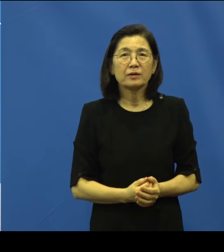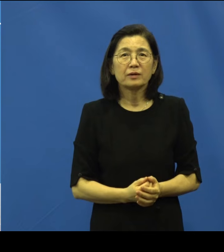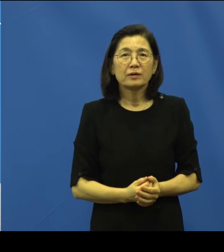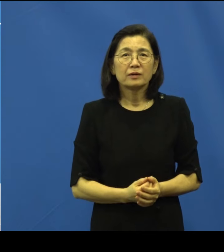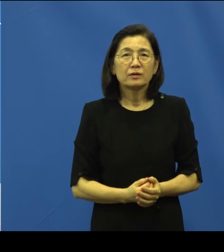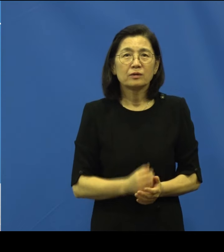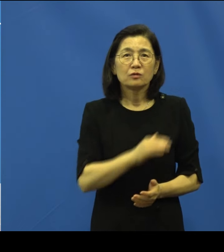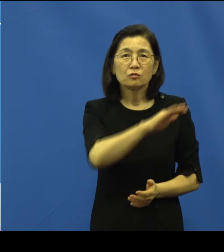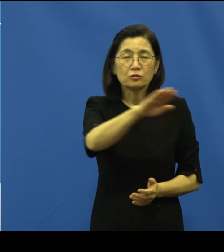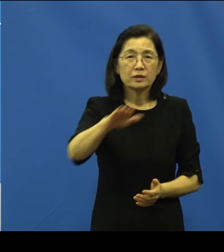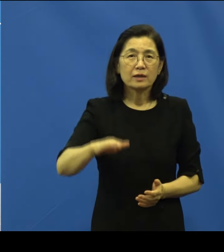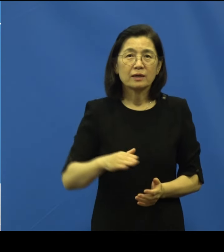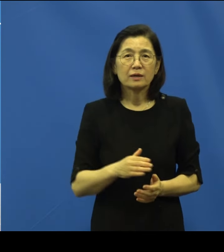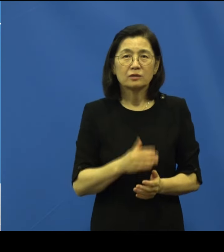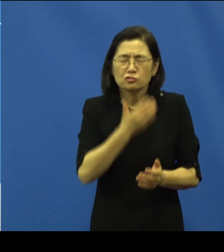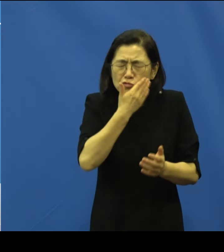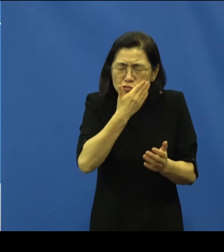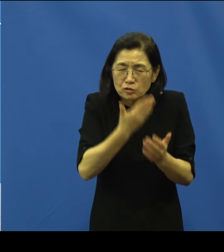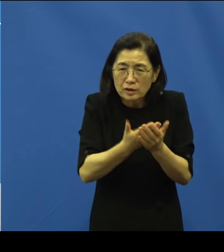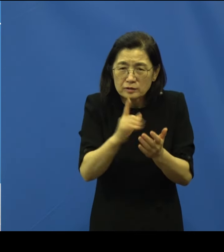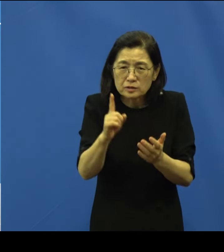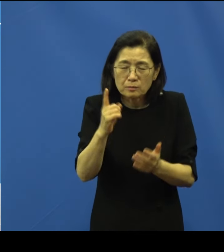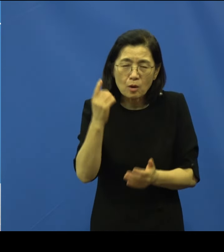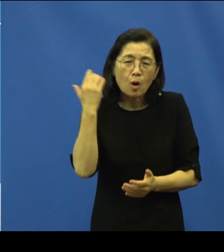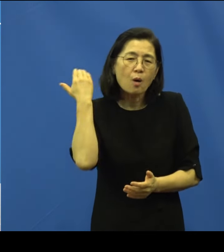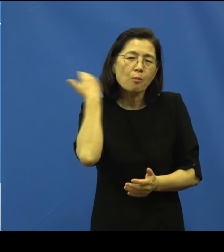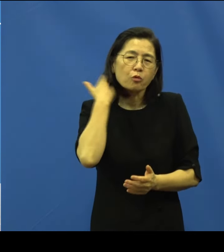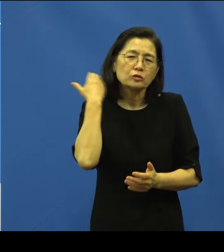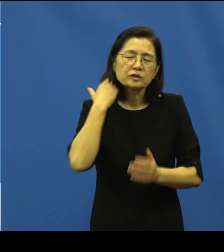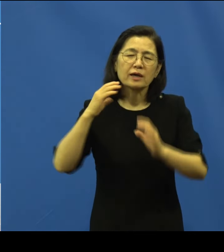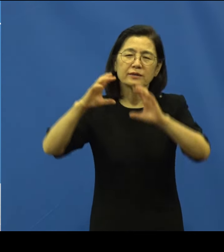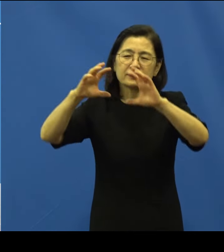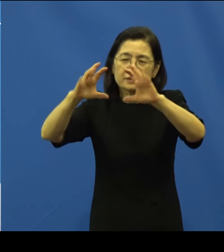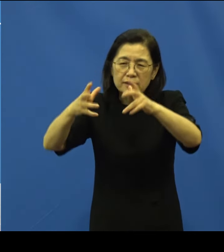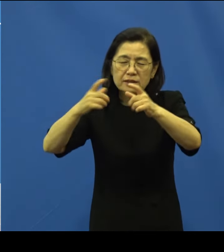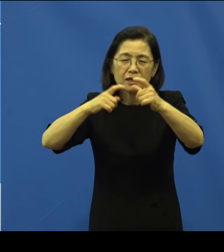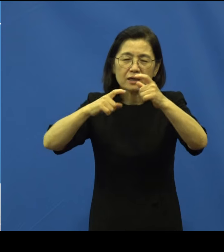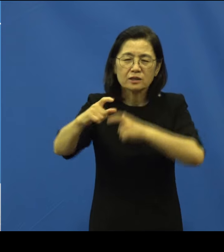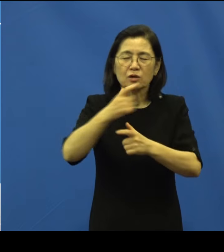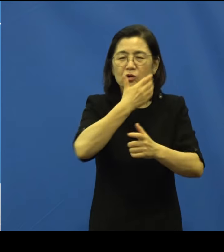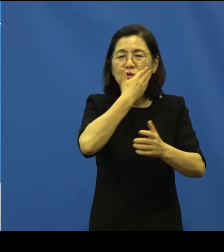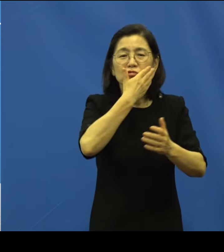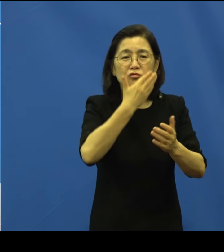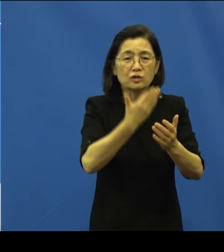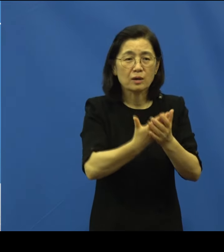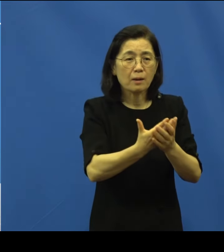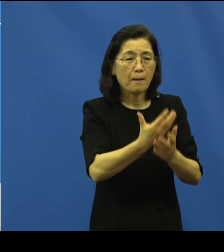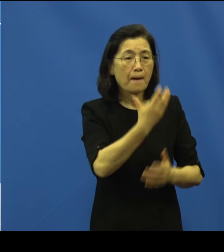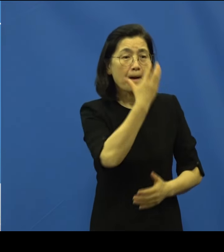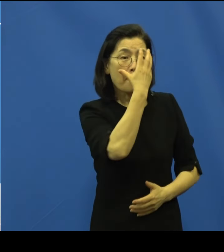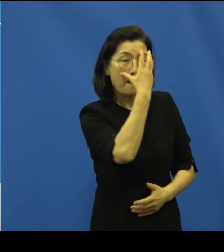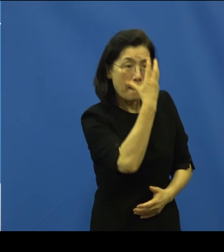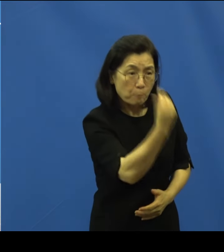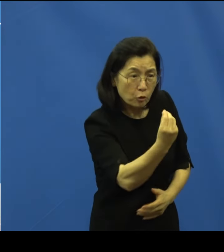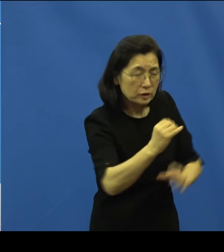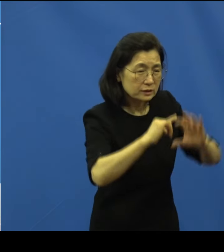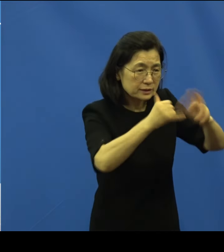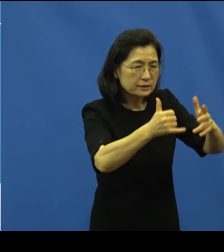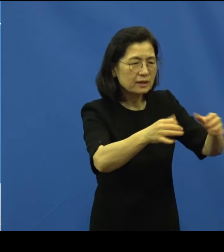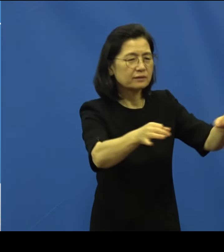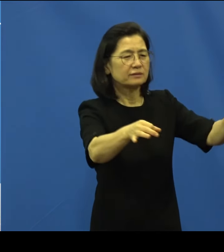보이지 않는 것이니, 보이는 것은 잠깐이요 보이지 않는 것은